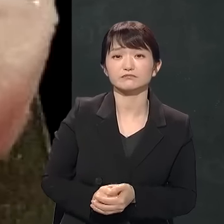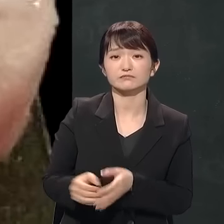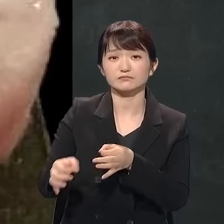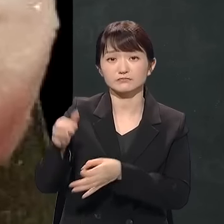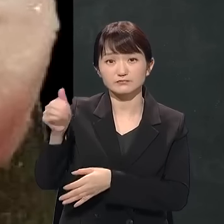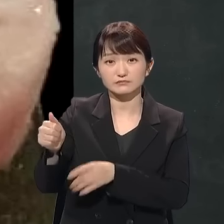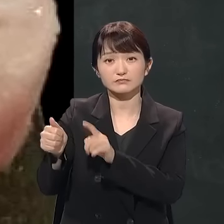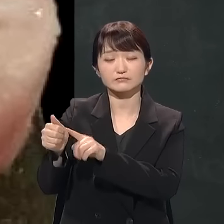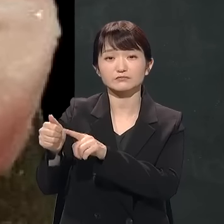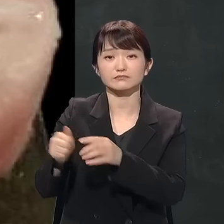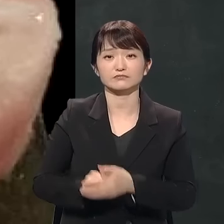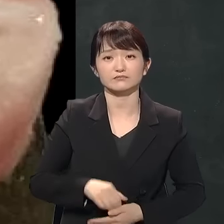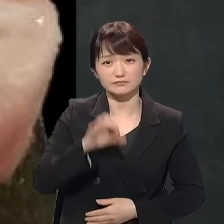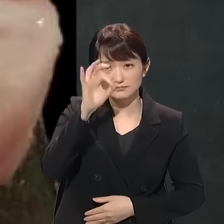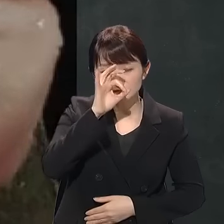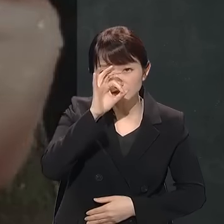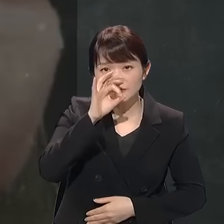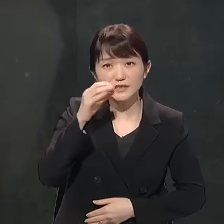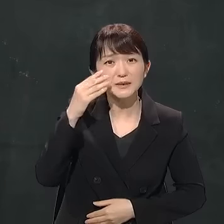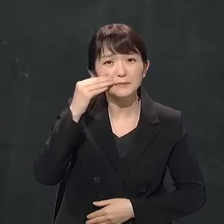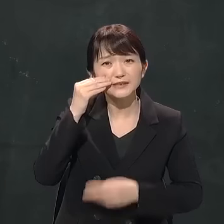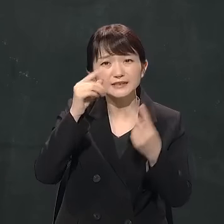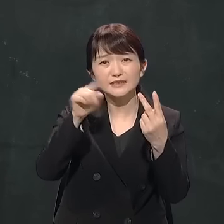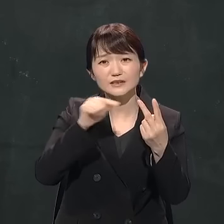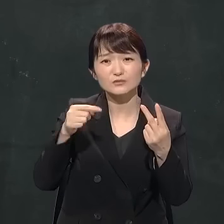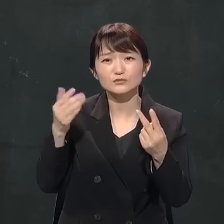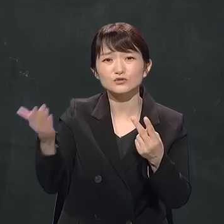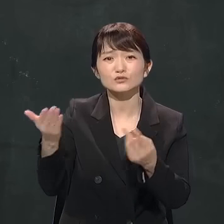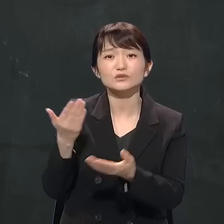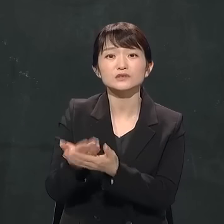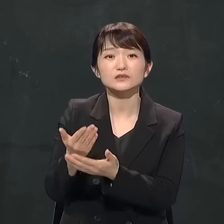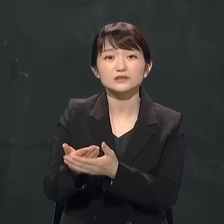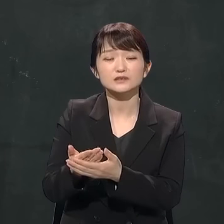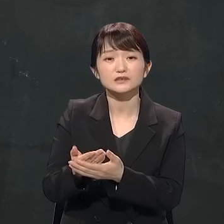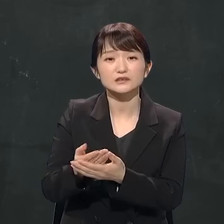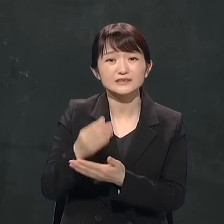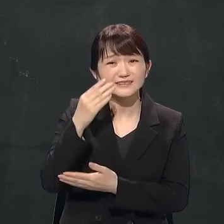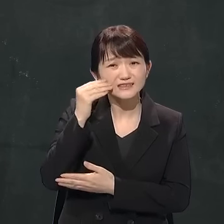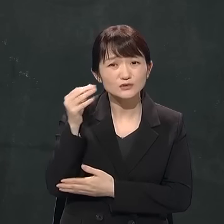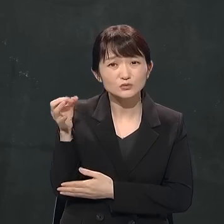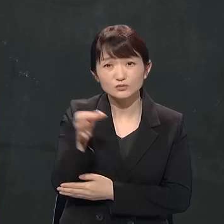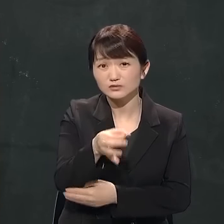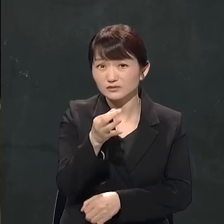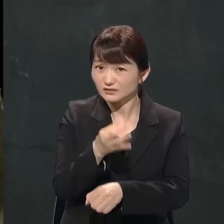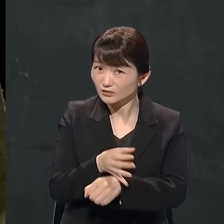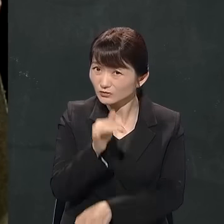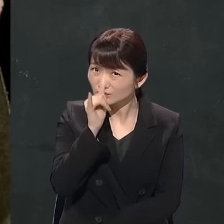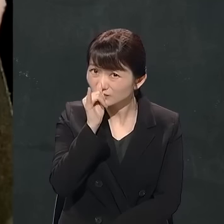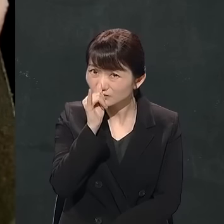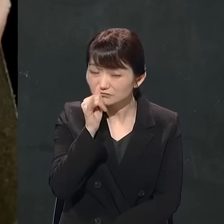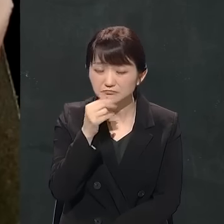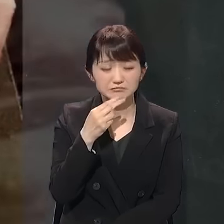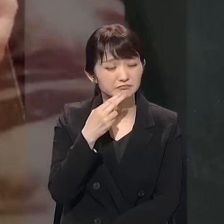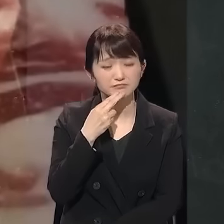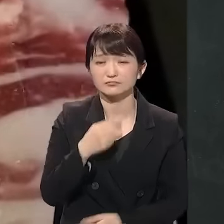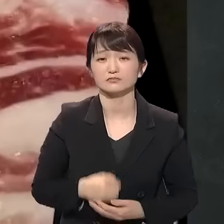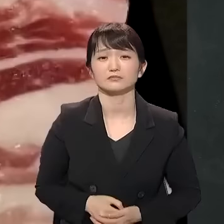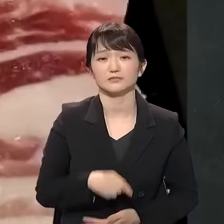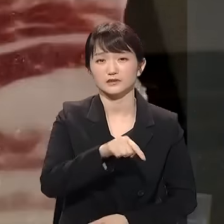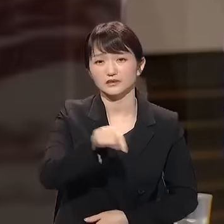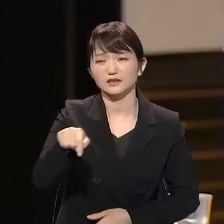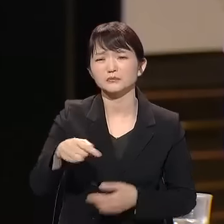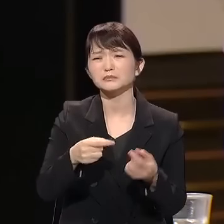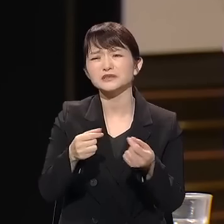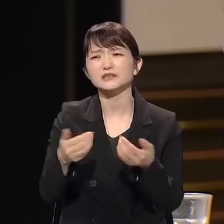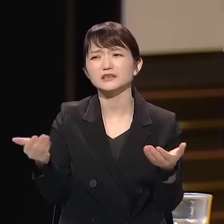여기 돼지 비계 2인분 주세요. 해야 하는 거잖아. 비계를 돈 주고 사 먹을 사람이 있겠습니까? 네, 그런데 이런 일이 여기저기서 일어나고